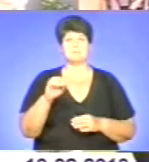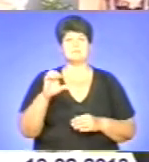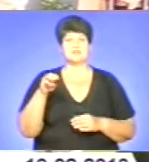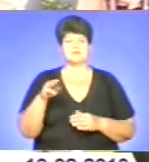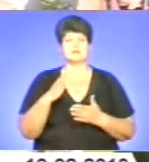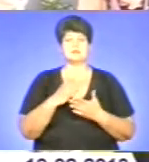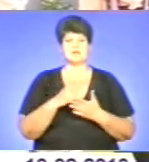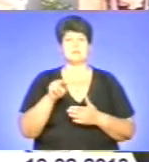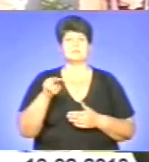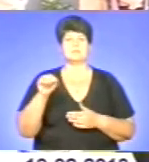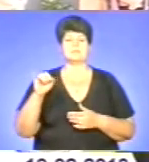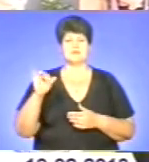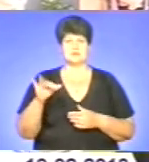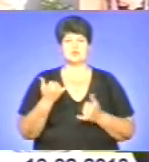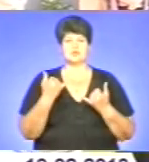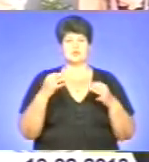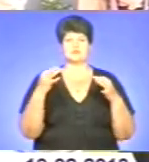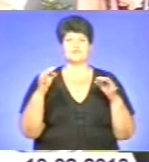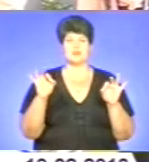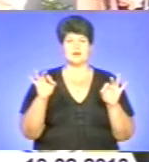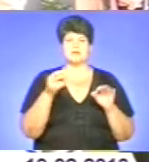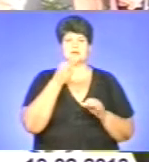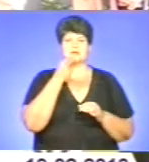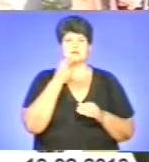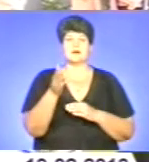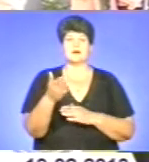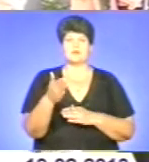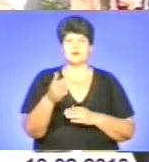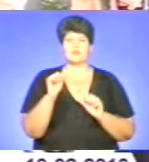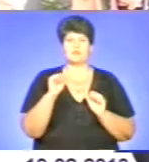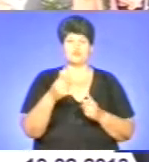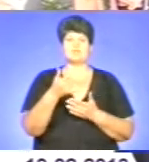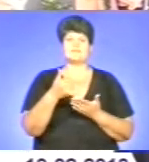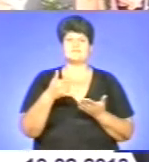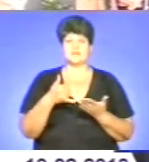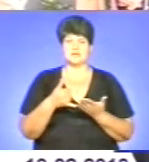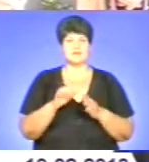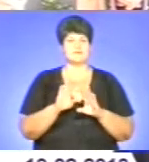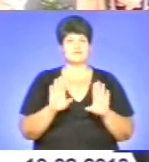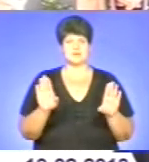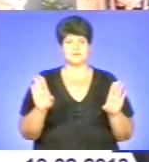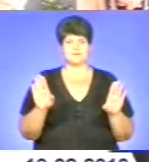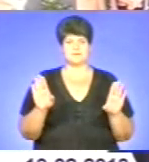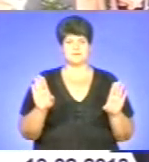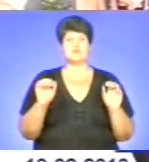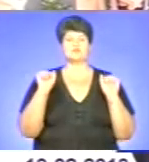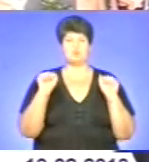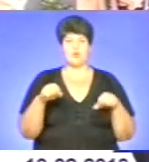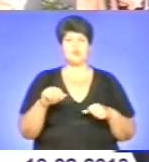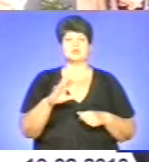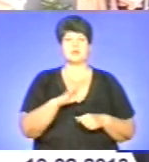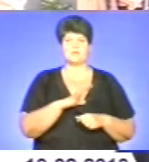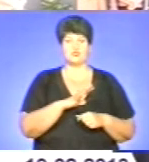сьогодні по оставу дозволяється споживати рибу можна трошки вина і все А такого щоб можна було